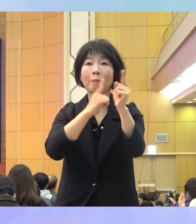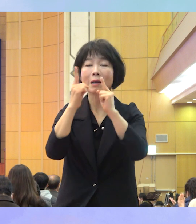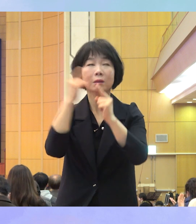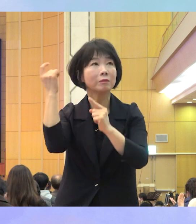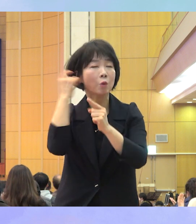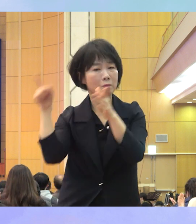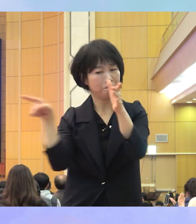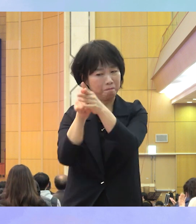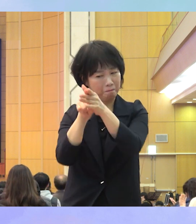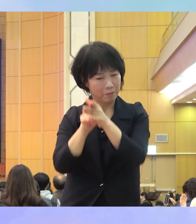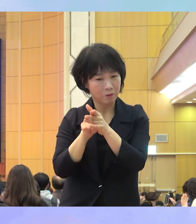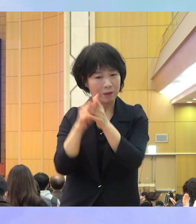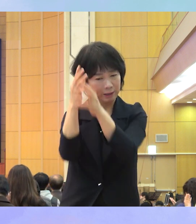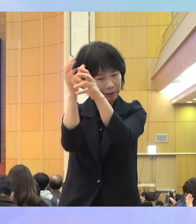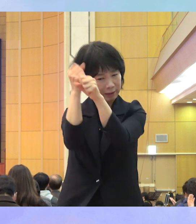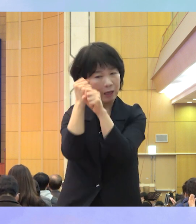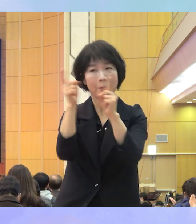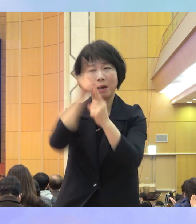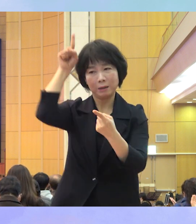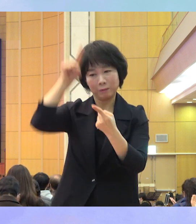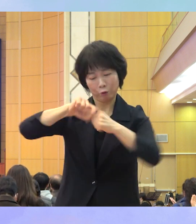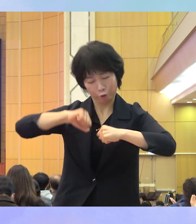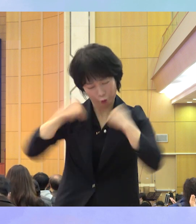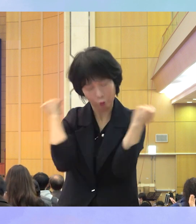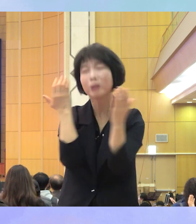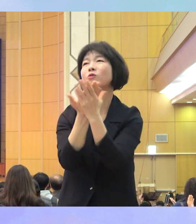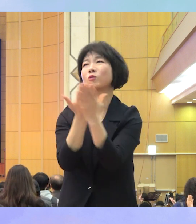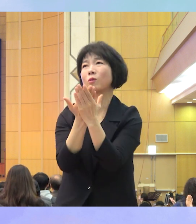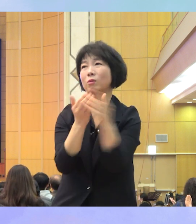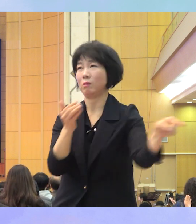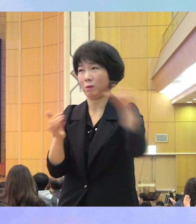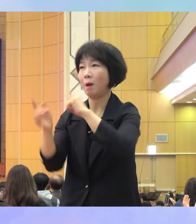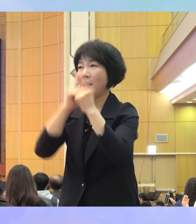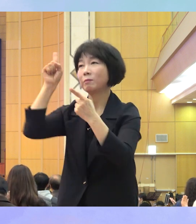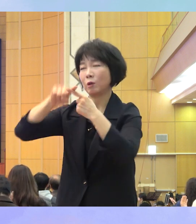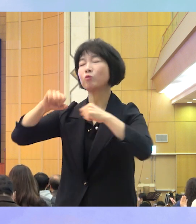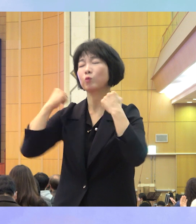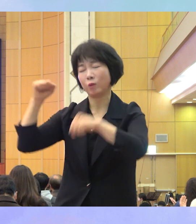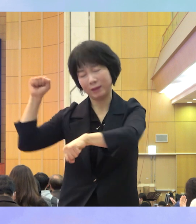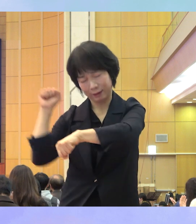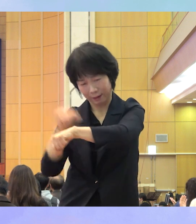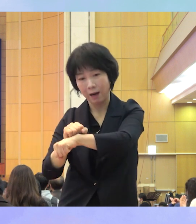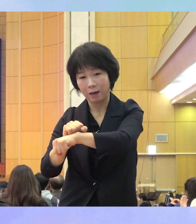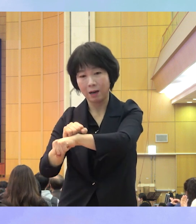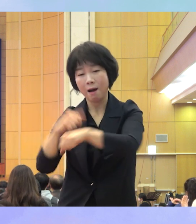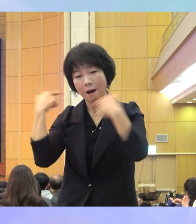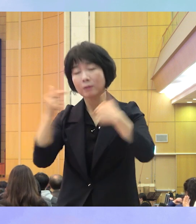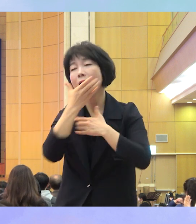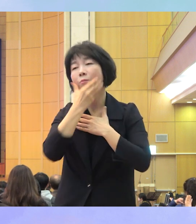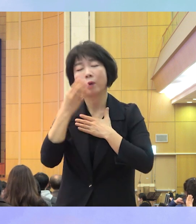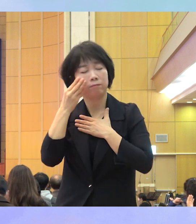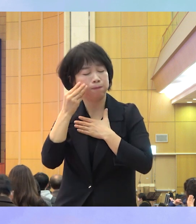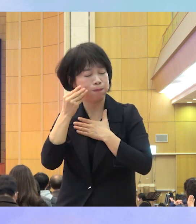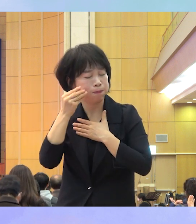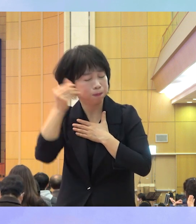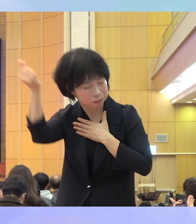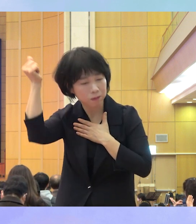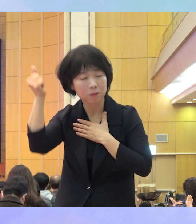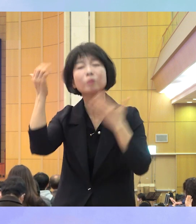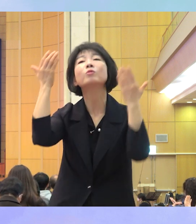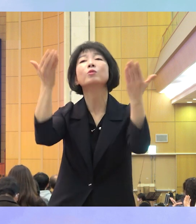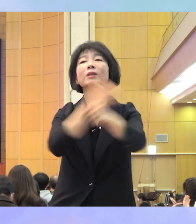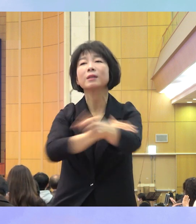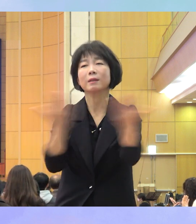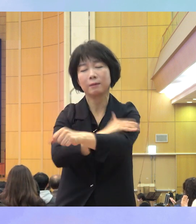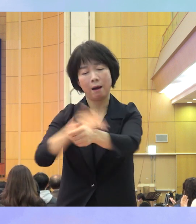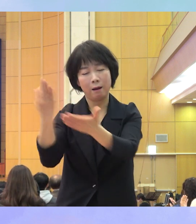말씀에 의지해서 말씀대로 살게 하시고 말씀대로 순종하여 나가도 복이요 들어와도 복이요